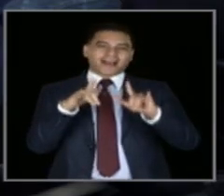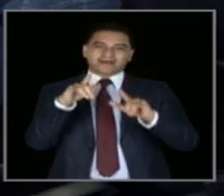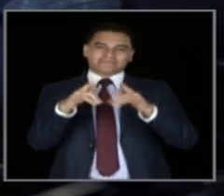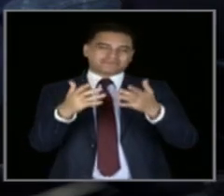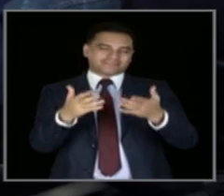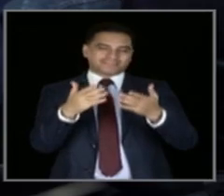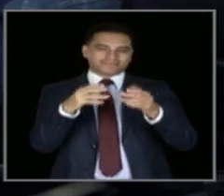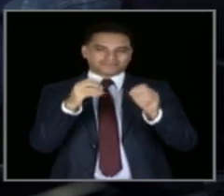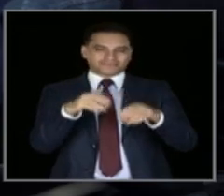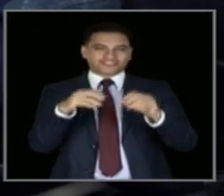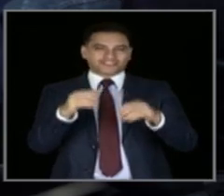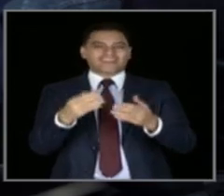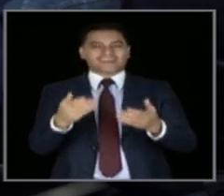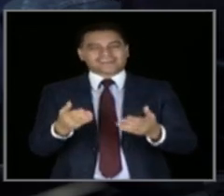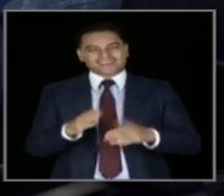شاء الله عليك.